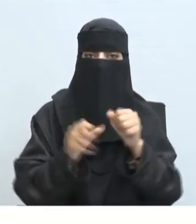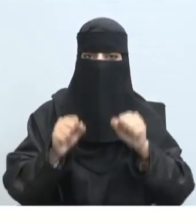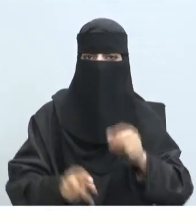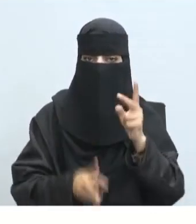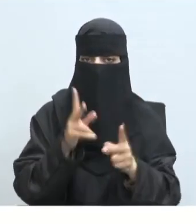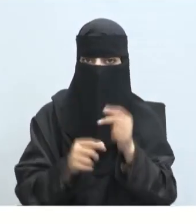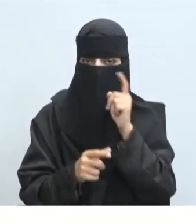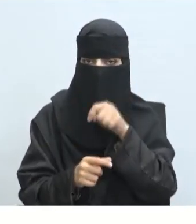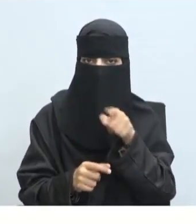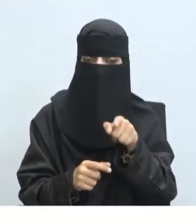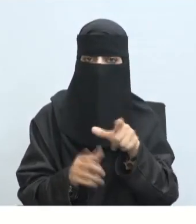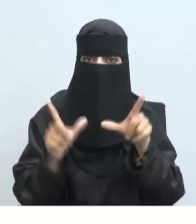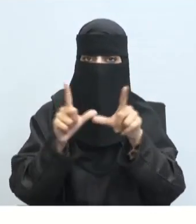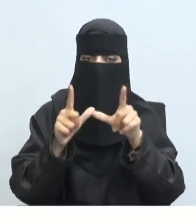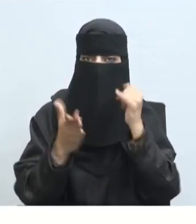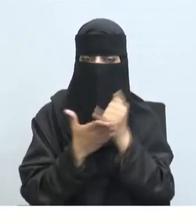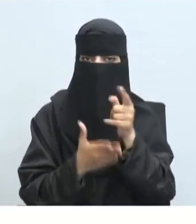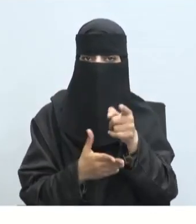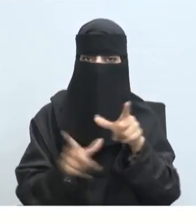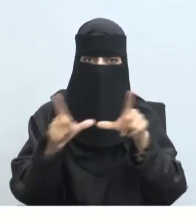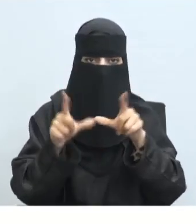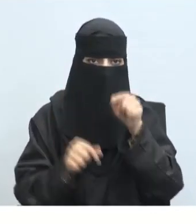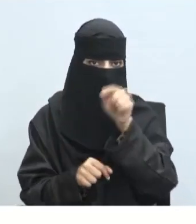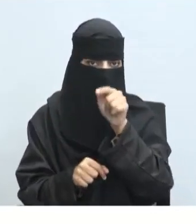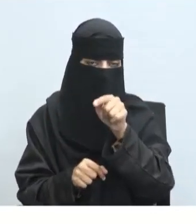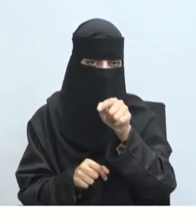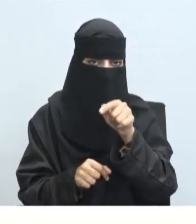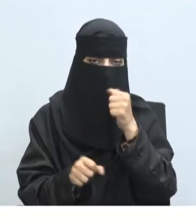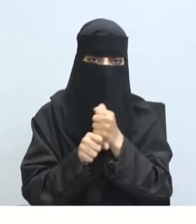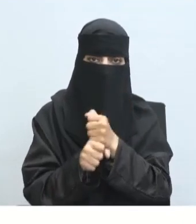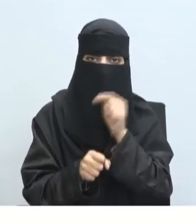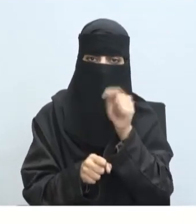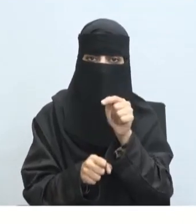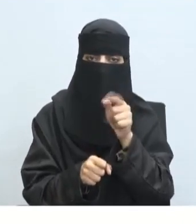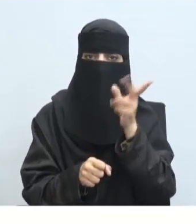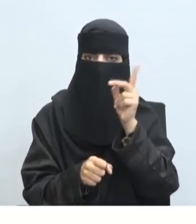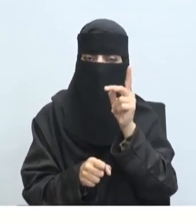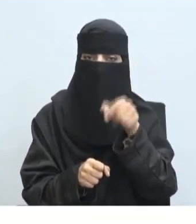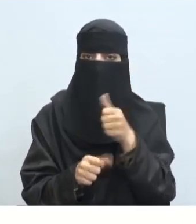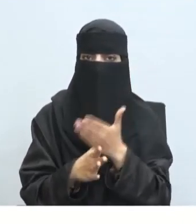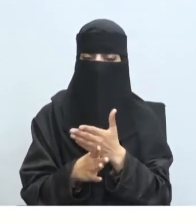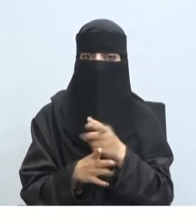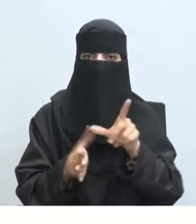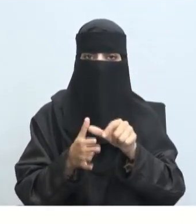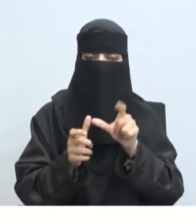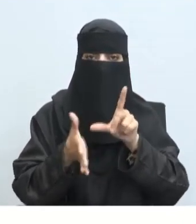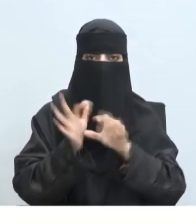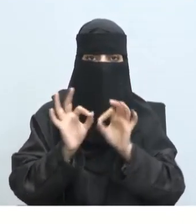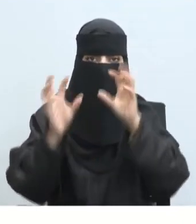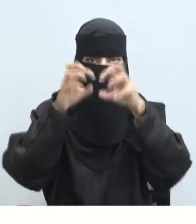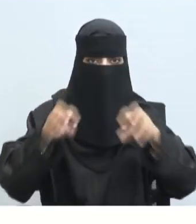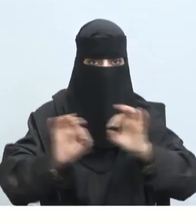وبالتالي لابد ان يكون لجنه لاداره الفعاليه هذه اللجنه لديها مهام وايضا قد يكون لها هيكله